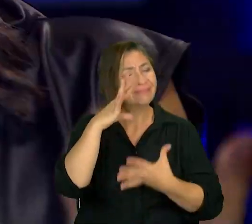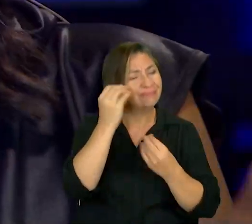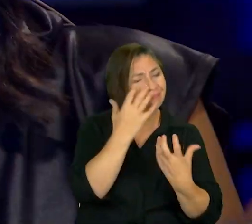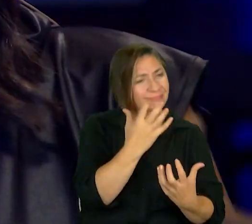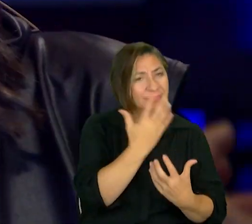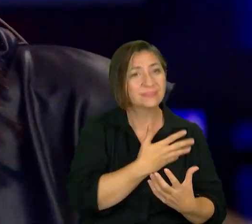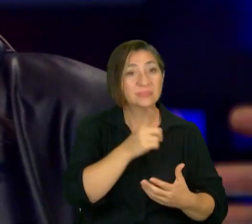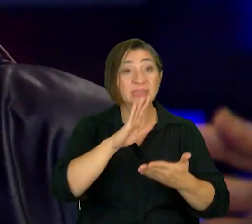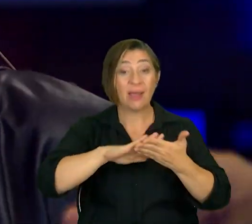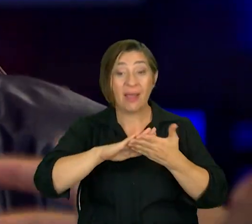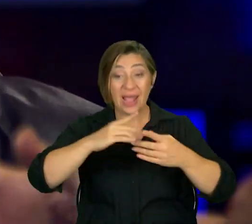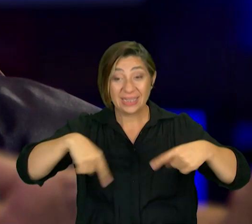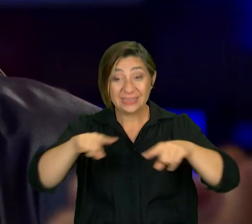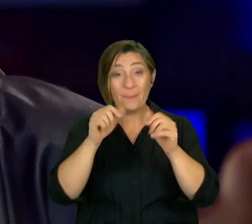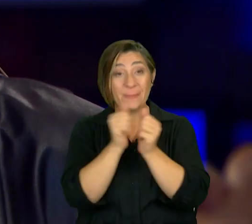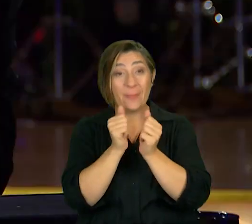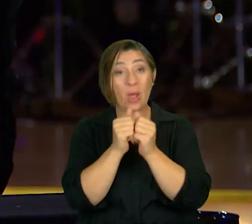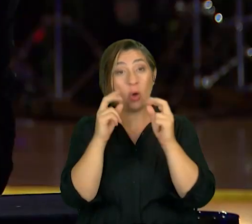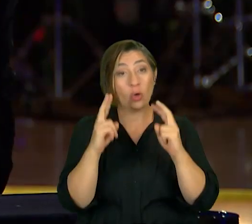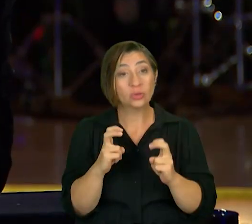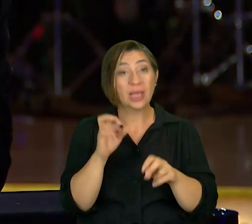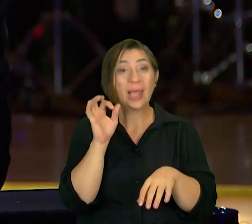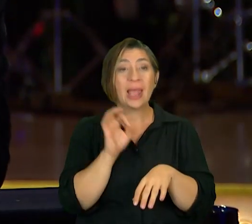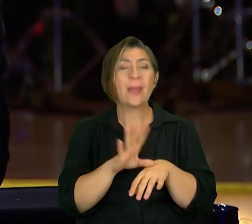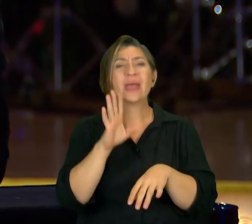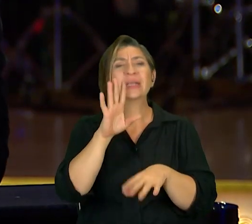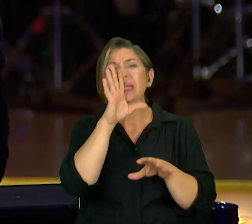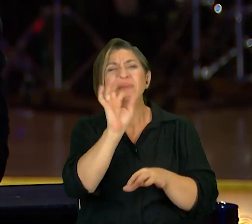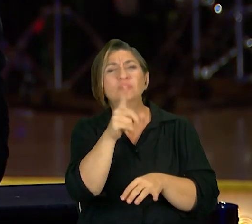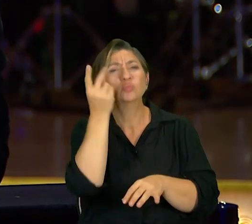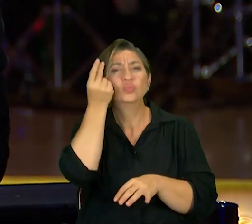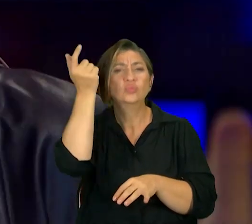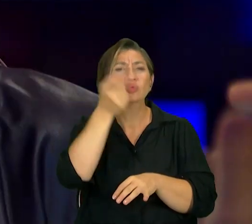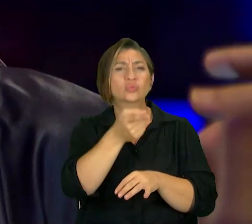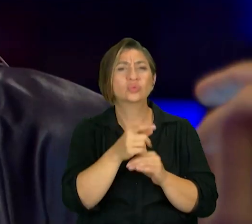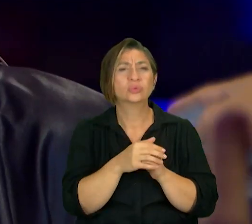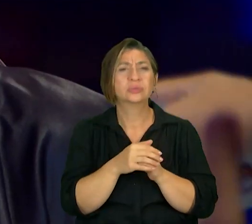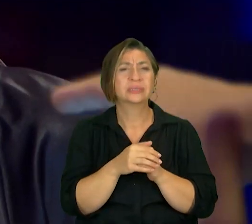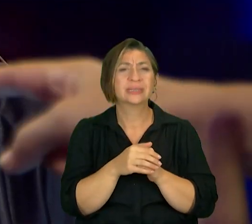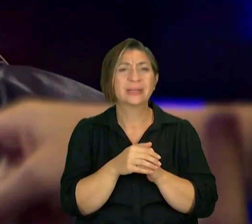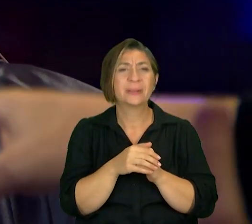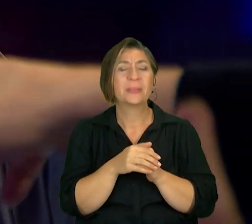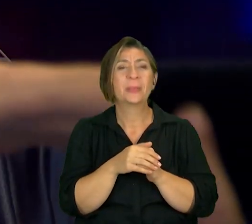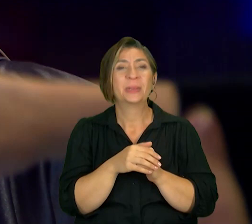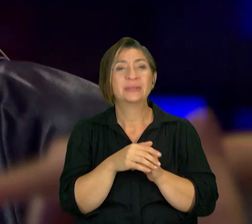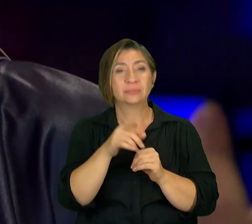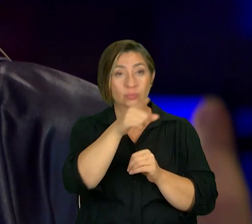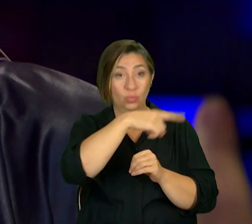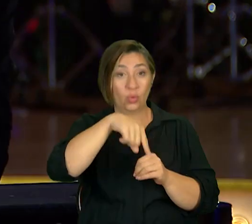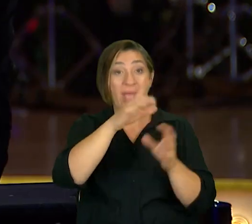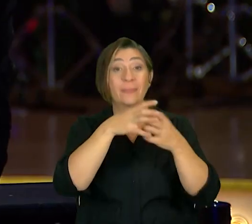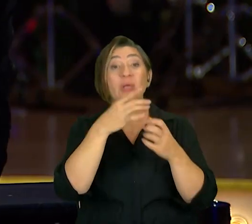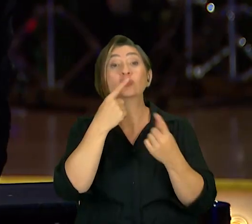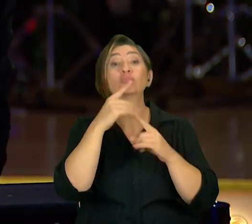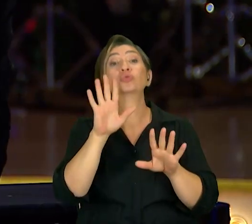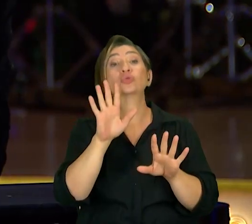tarafın var. Arkadaşlarınla beraber oturduğun zaman hemen kim olduğunu unutuyorsun. Kesel senden, bu ekipten söz